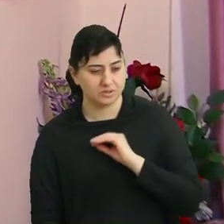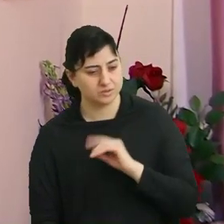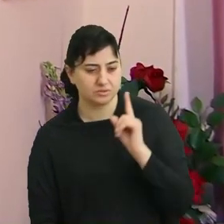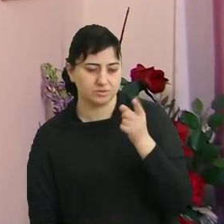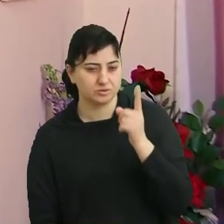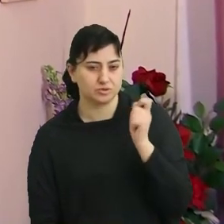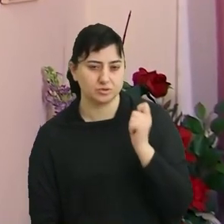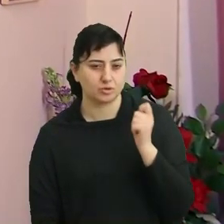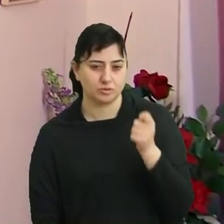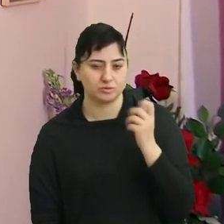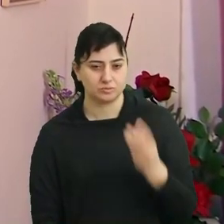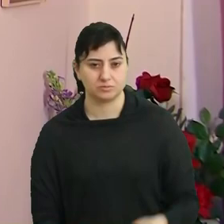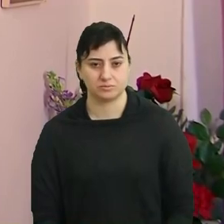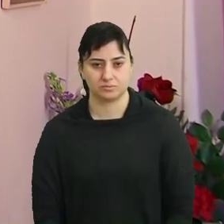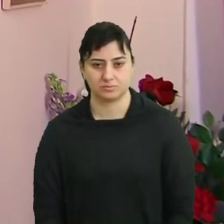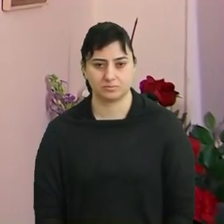enişte.